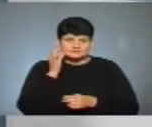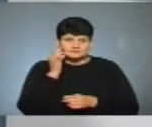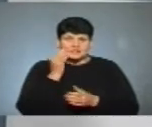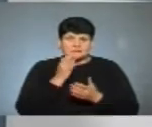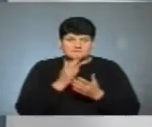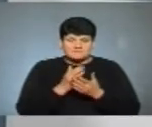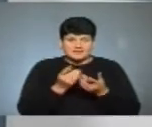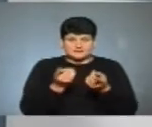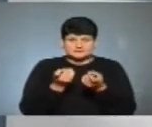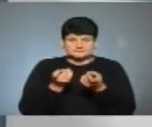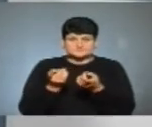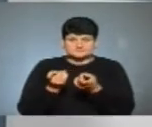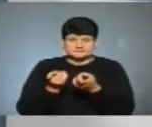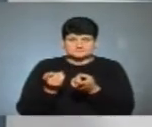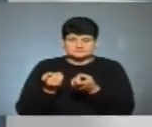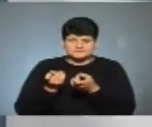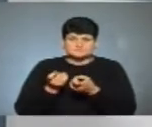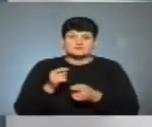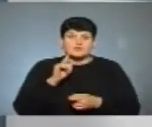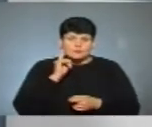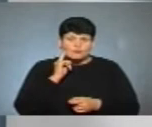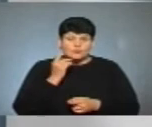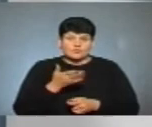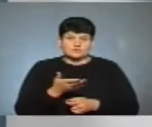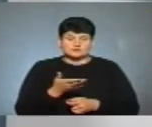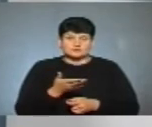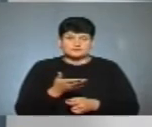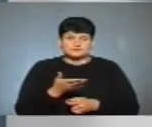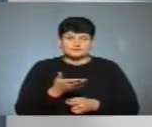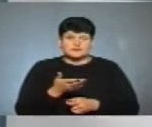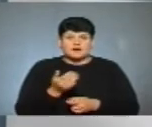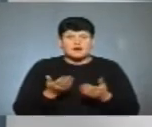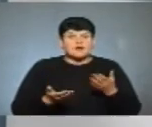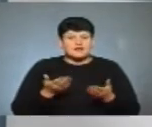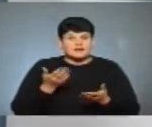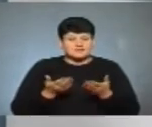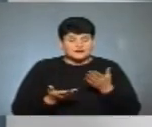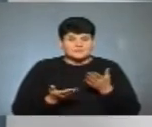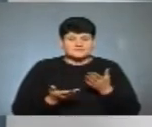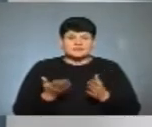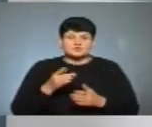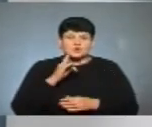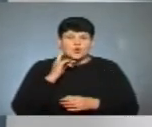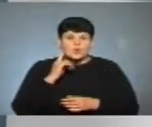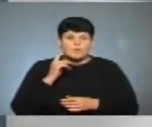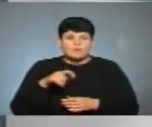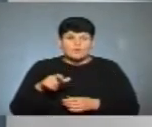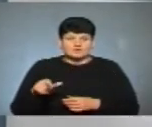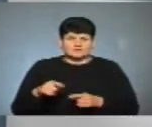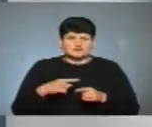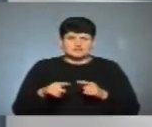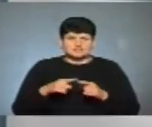меті активізувати саме молодь. Цю когорту. Але якщо молодь, вона